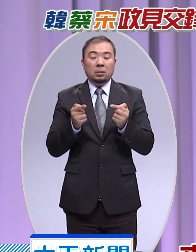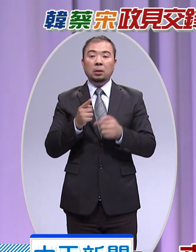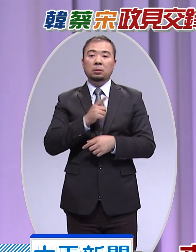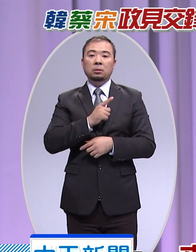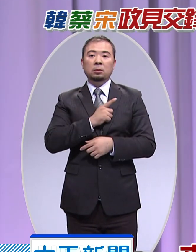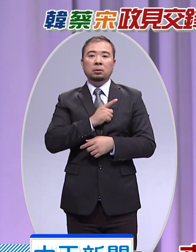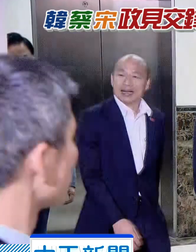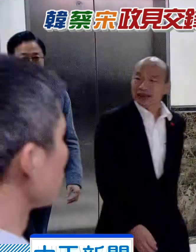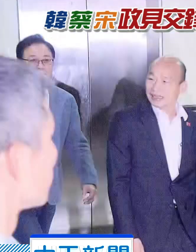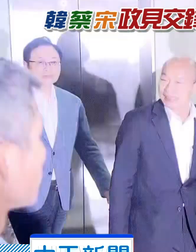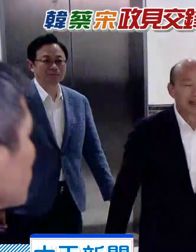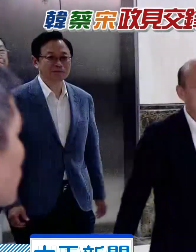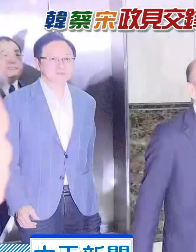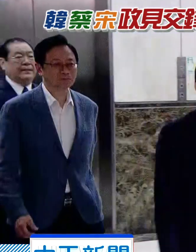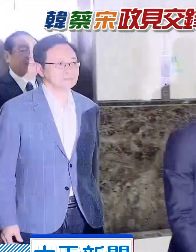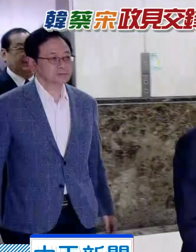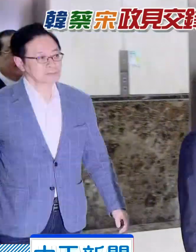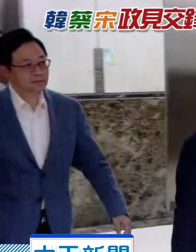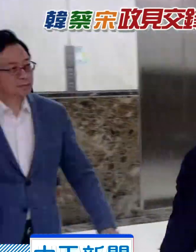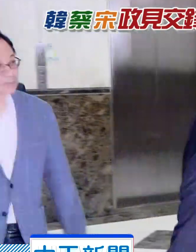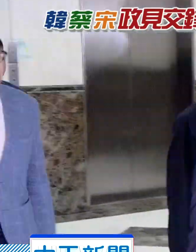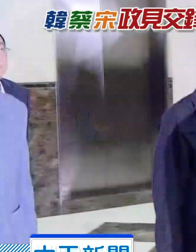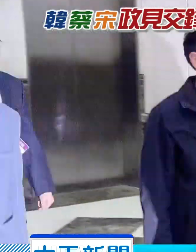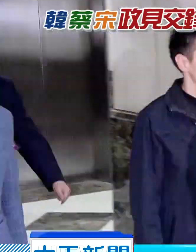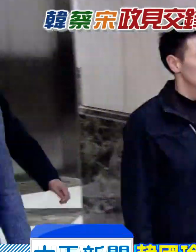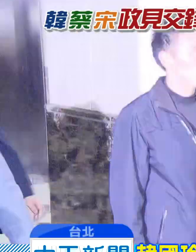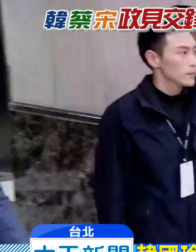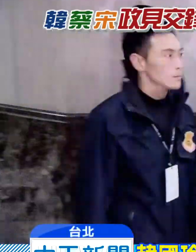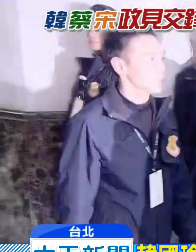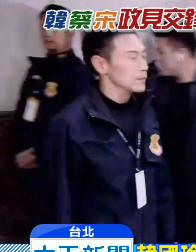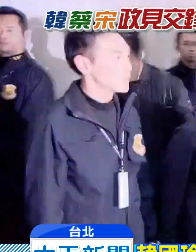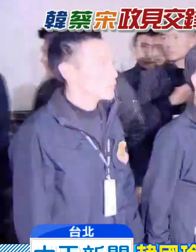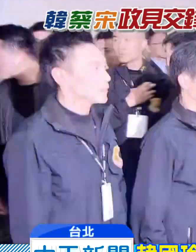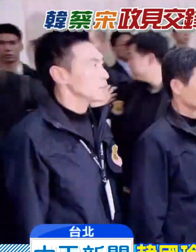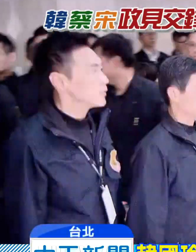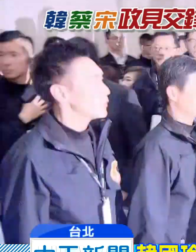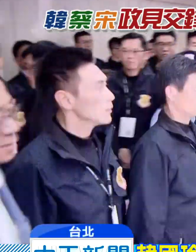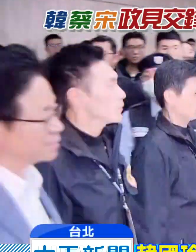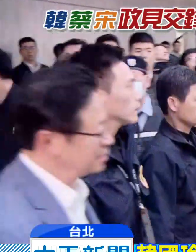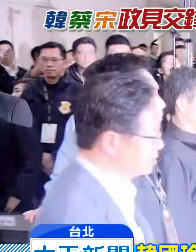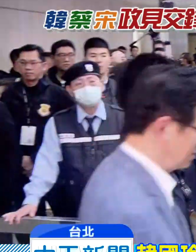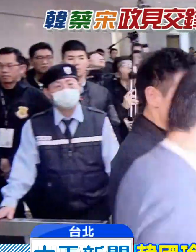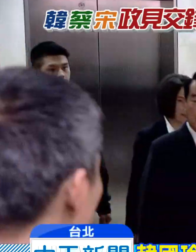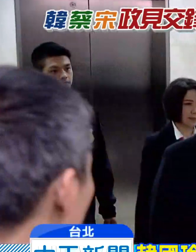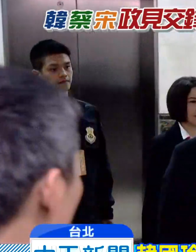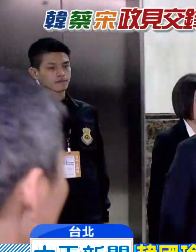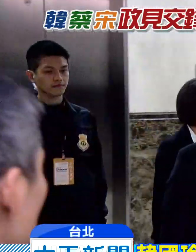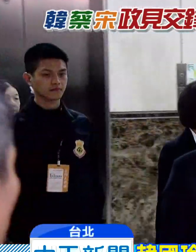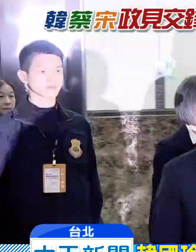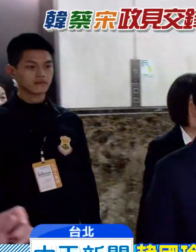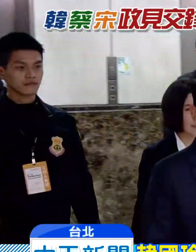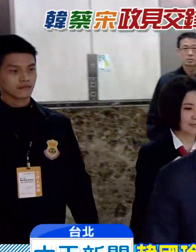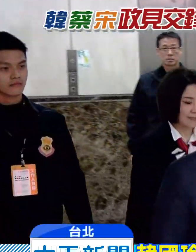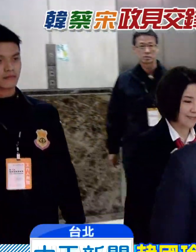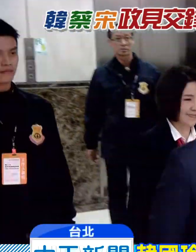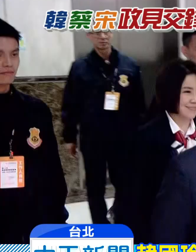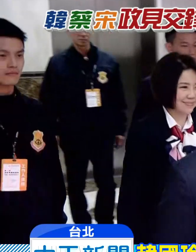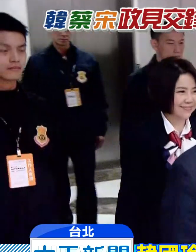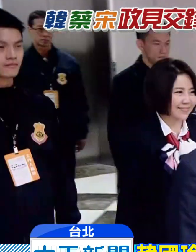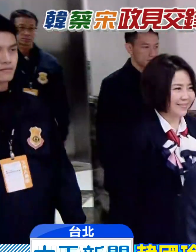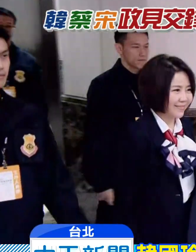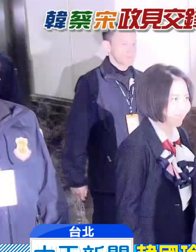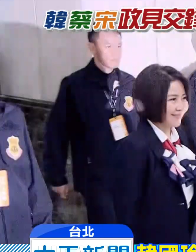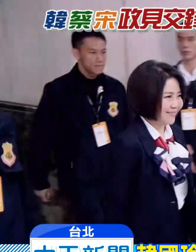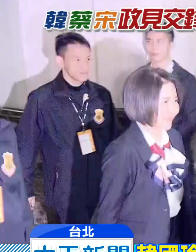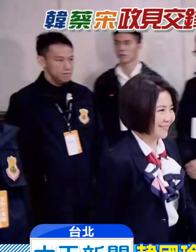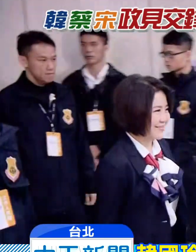己的政治选票。 国民党总统候选人韩国瑜呼吁民进党不要用制造两岸对立来换取选票，亲民党总统候选人宋楚瑜